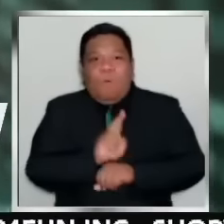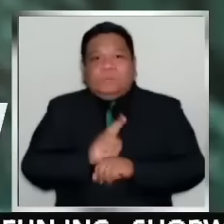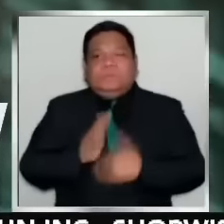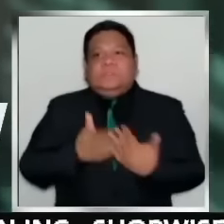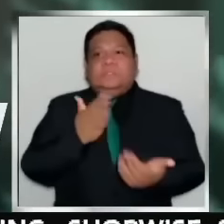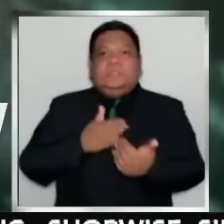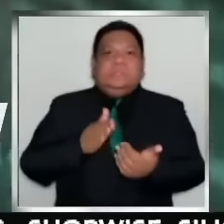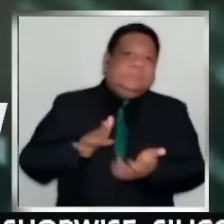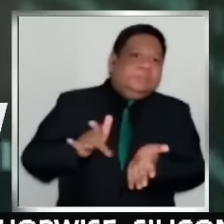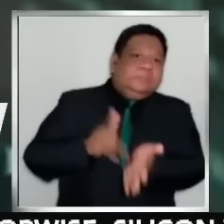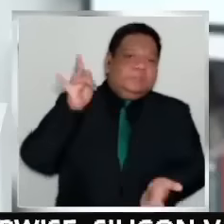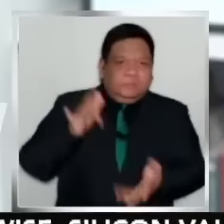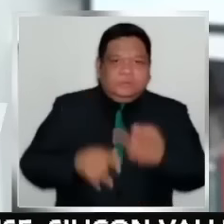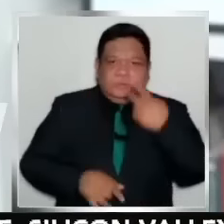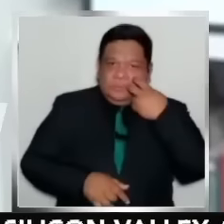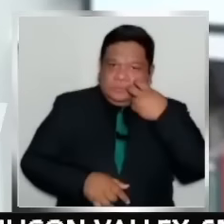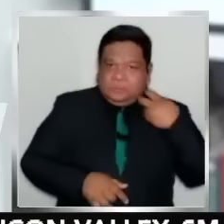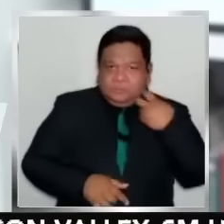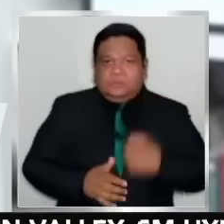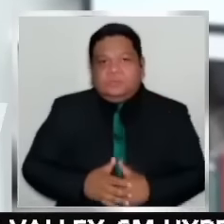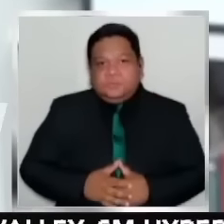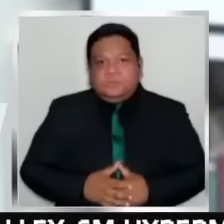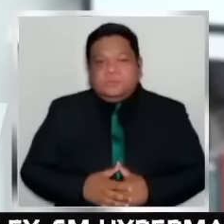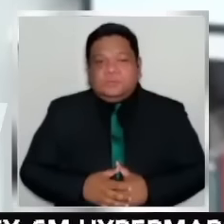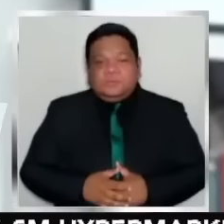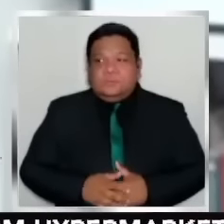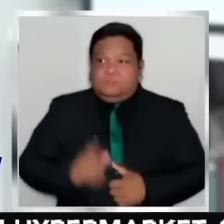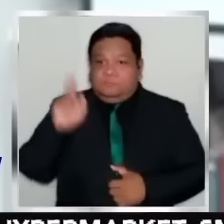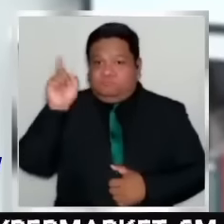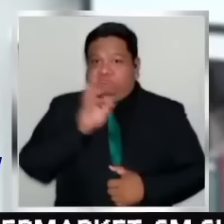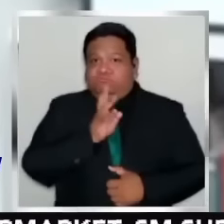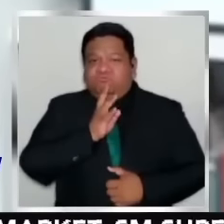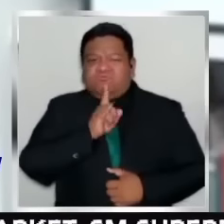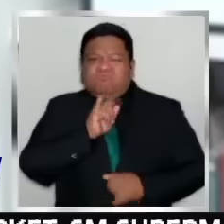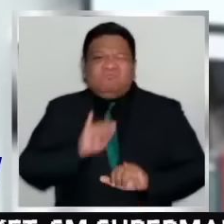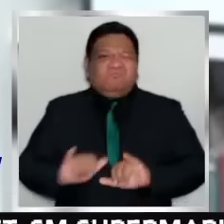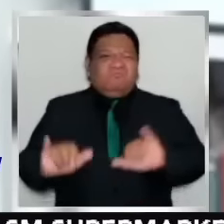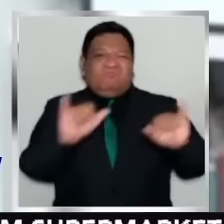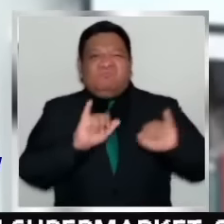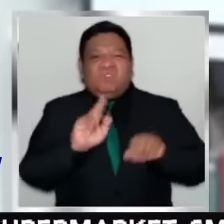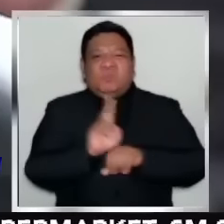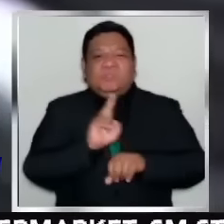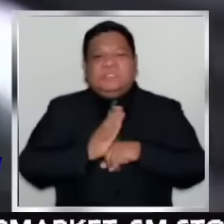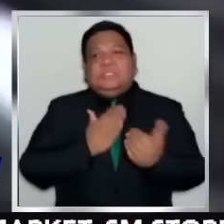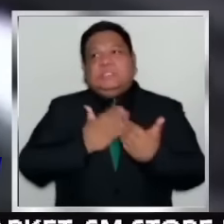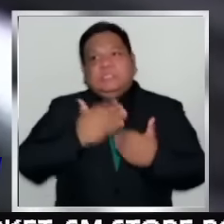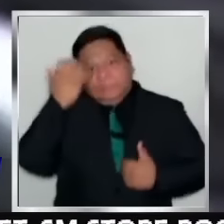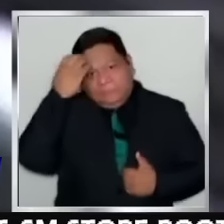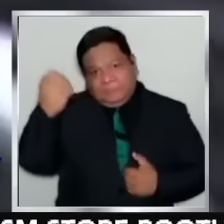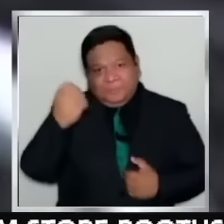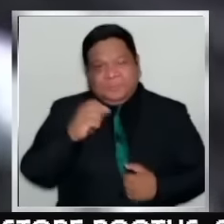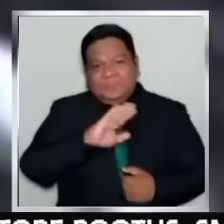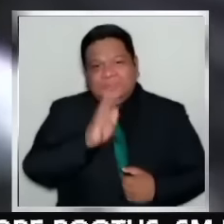makrack ng mga hacker. Ito yung pinaka-common na password kasi pinakamadaling tandaan, so hindi mo makakalimutan yan. Kaya ang